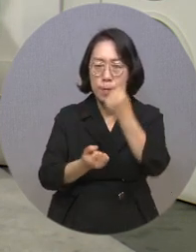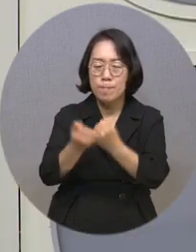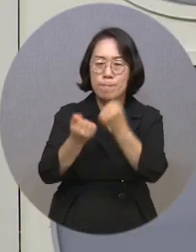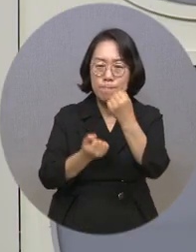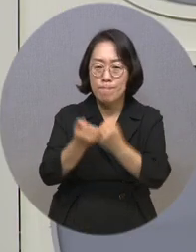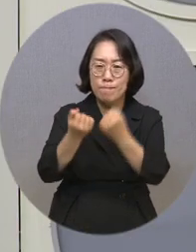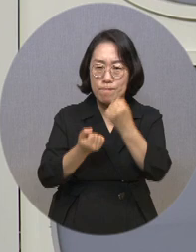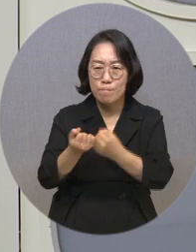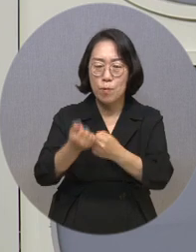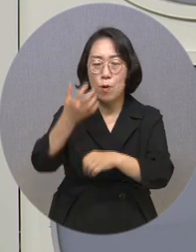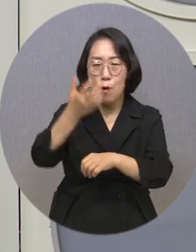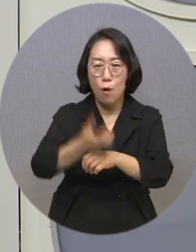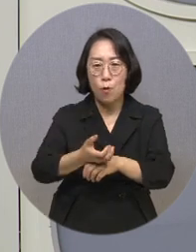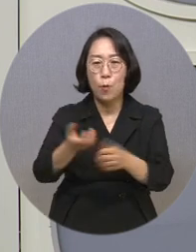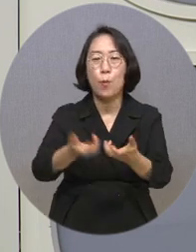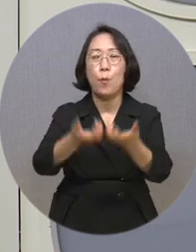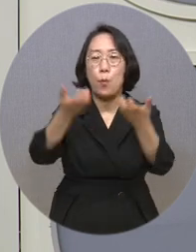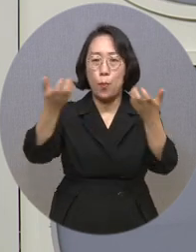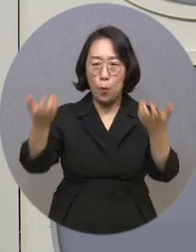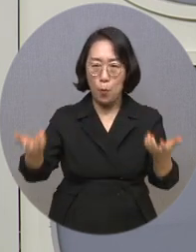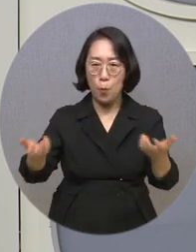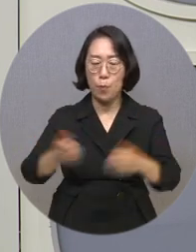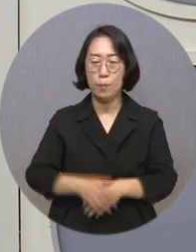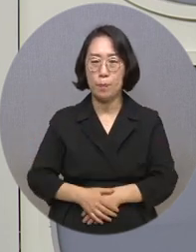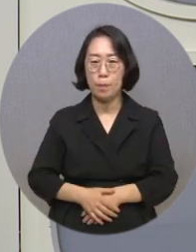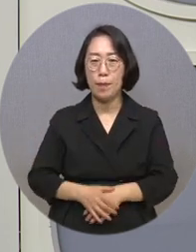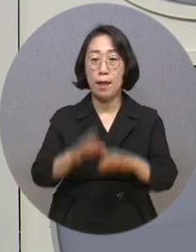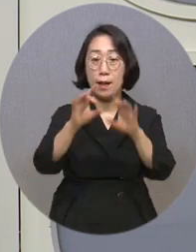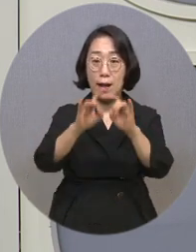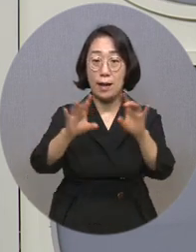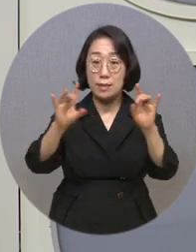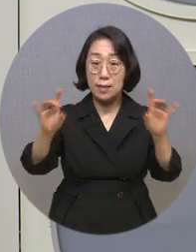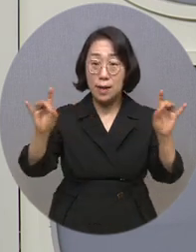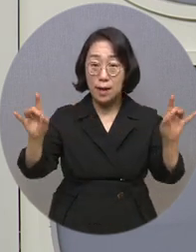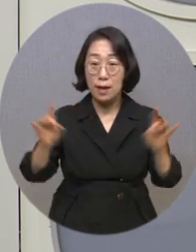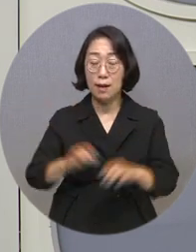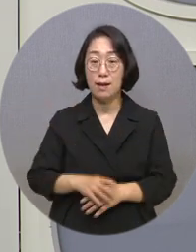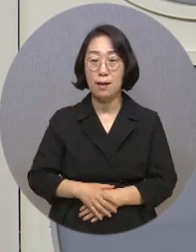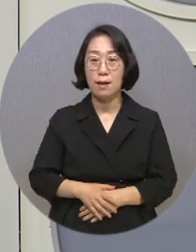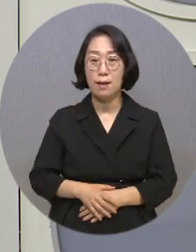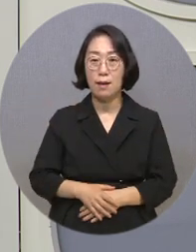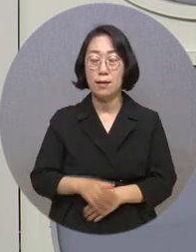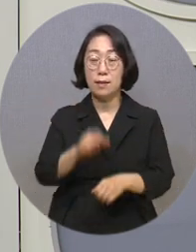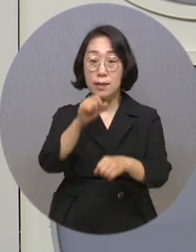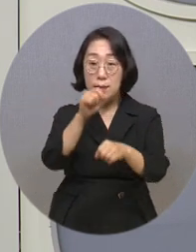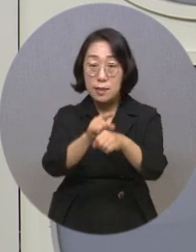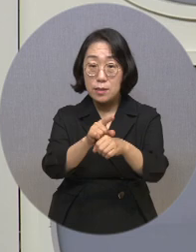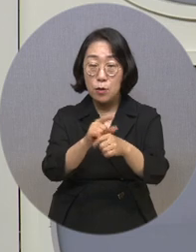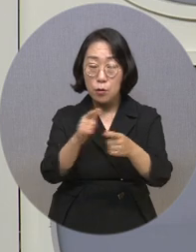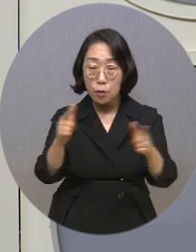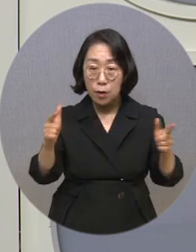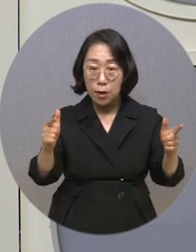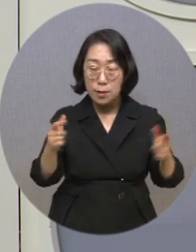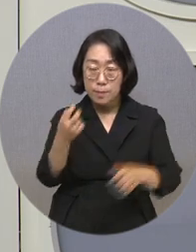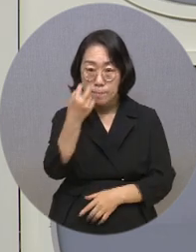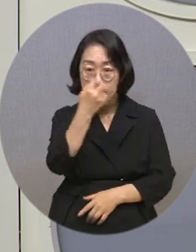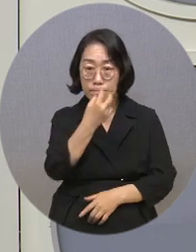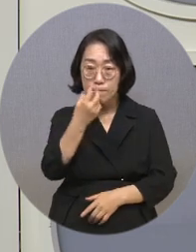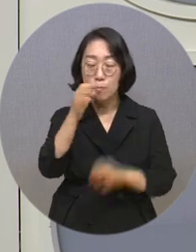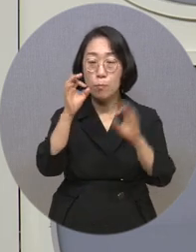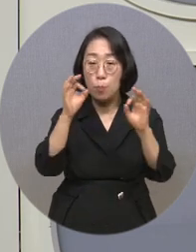내보내고 그렇게 해서 어르신 한 분 한 분의 그 성격이라든가 이런 걸 잘